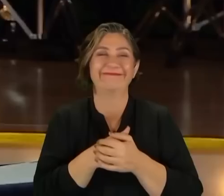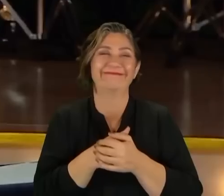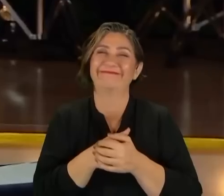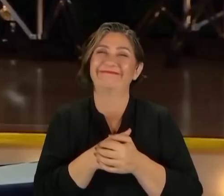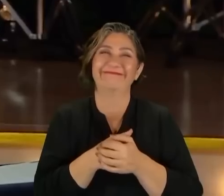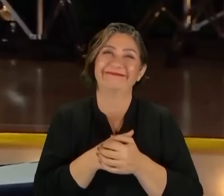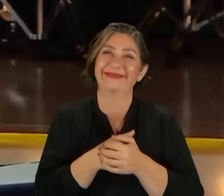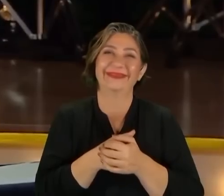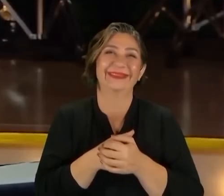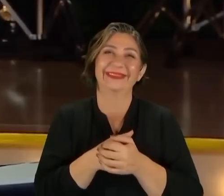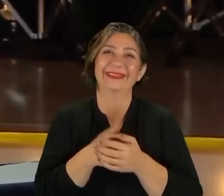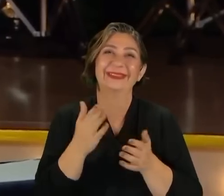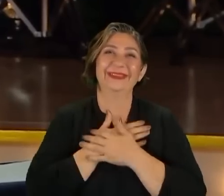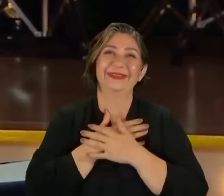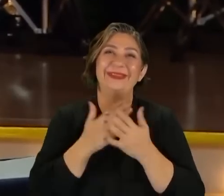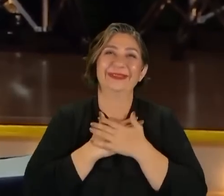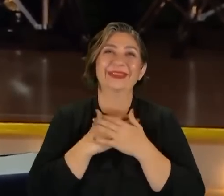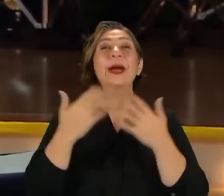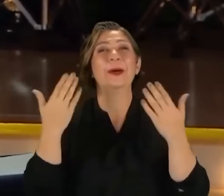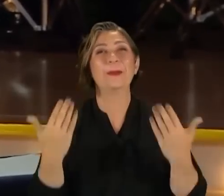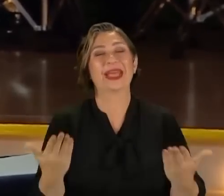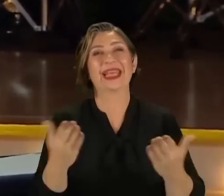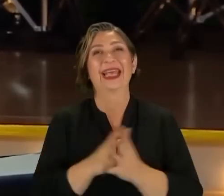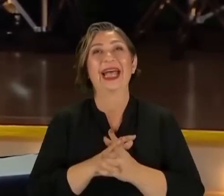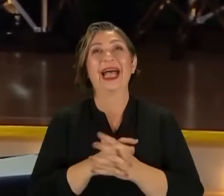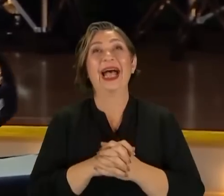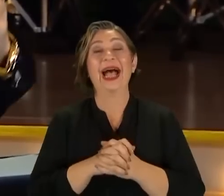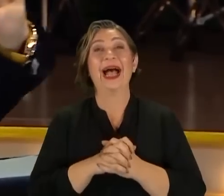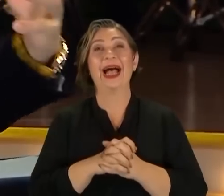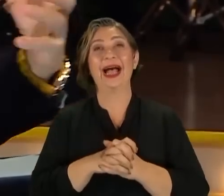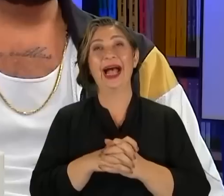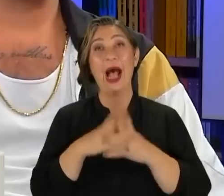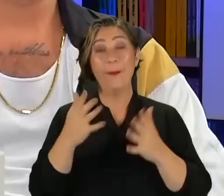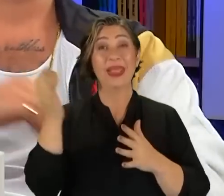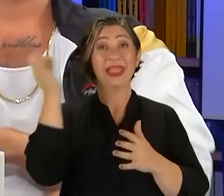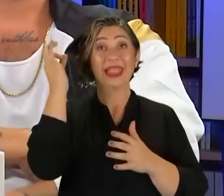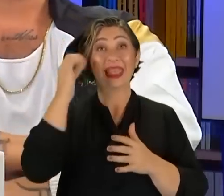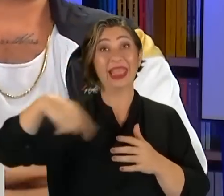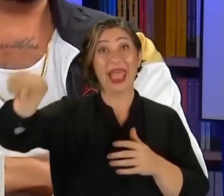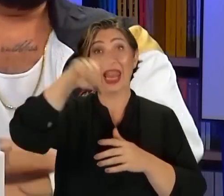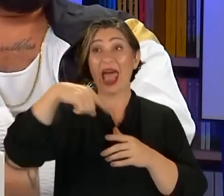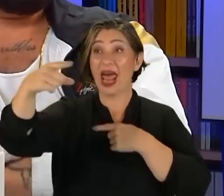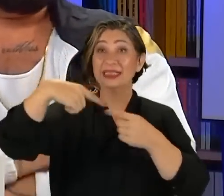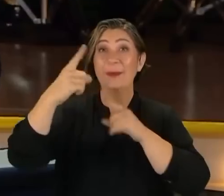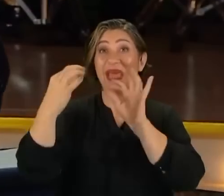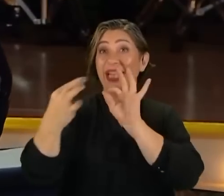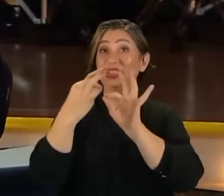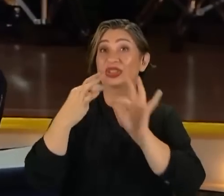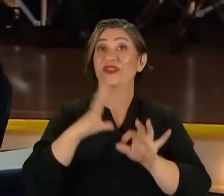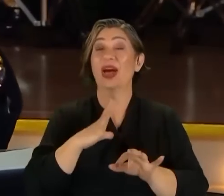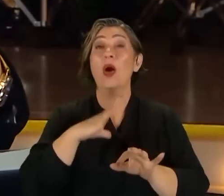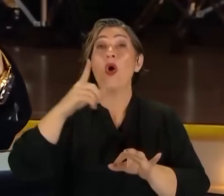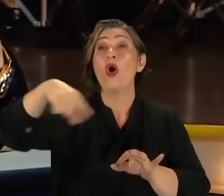Öf. Öf. Tüf. Küf. Peki. Ama yani dinleyenlerle aranızda bir ilişki var ve